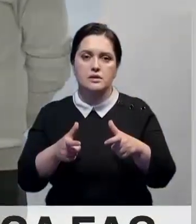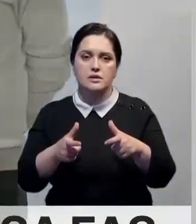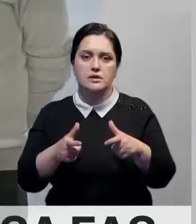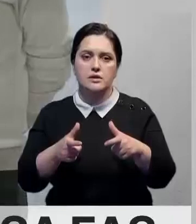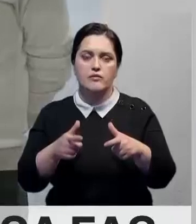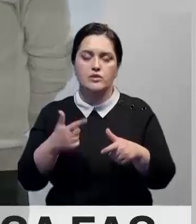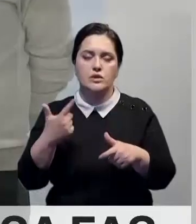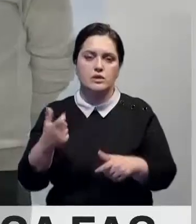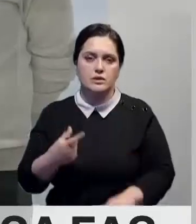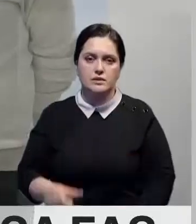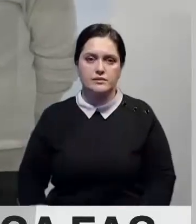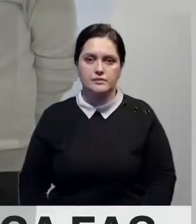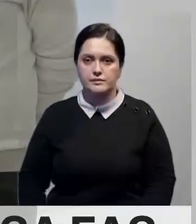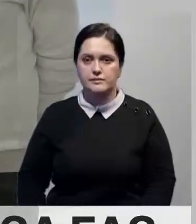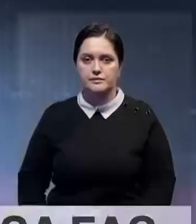услугах газоснабжения.